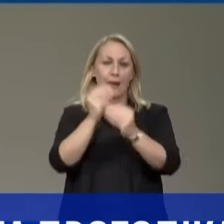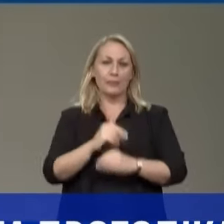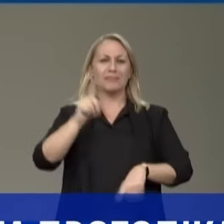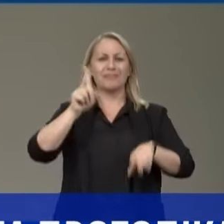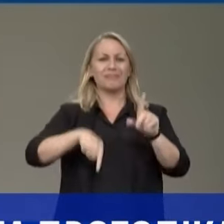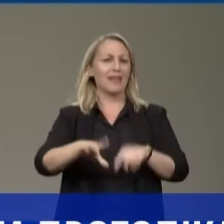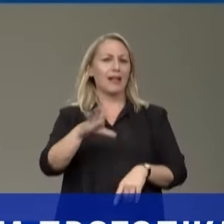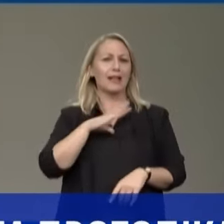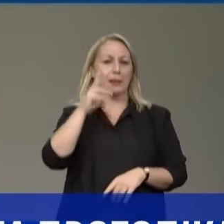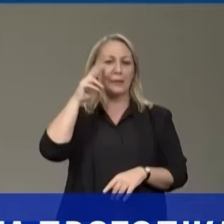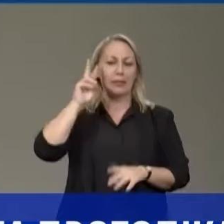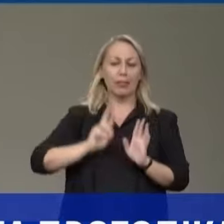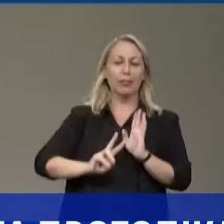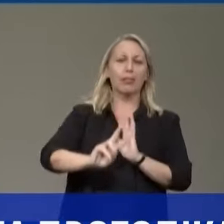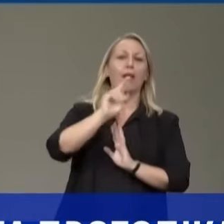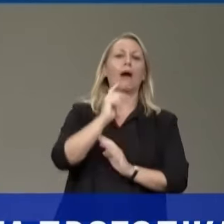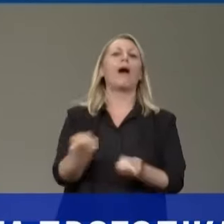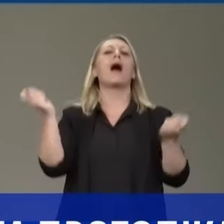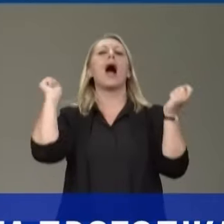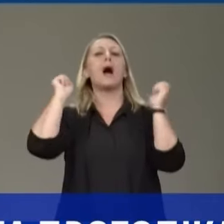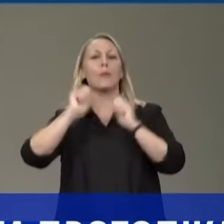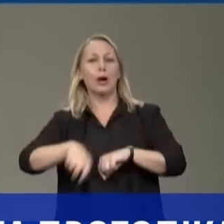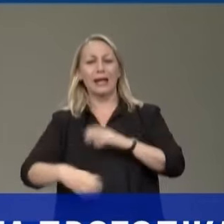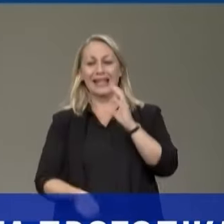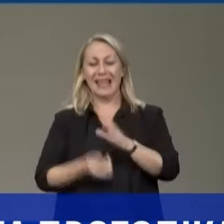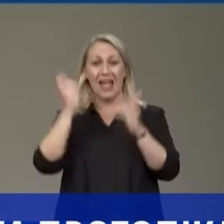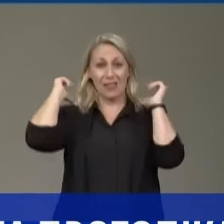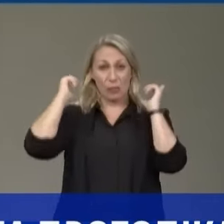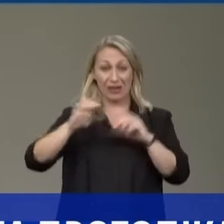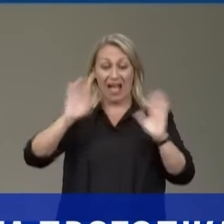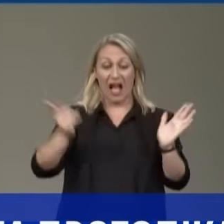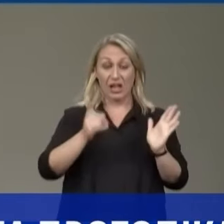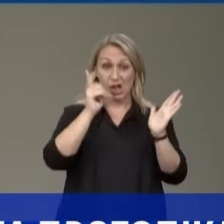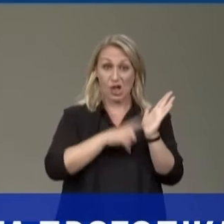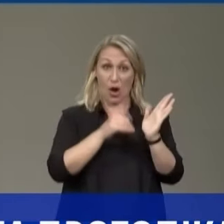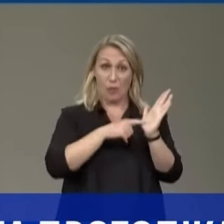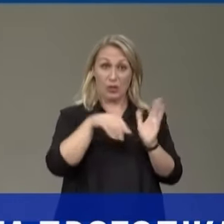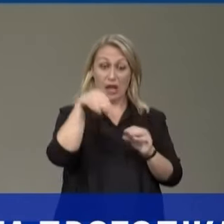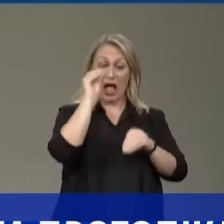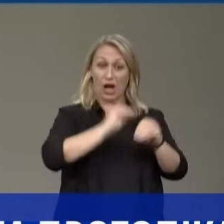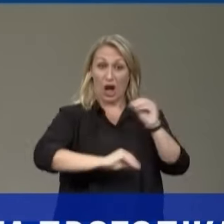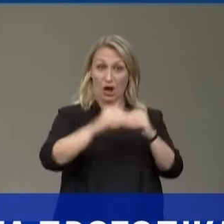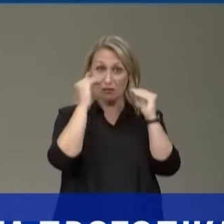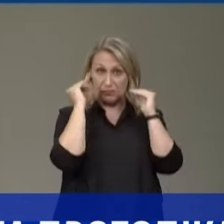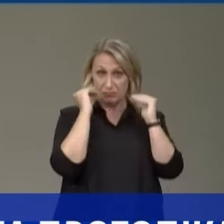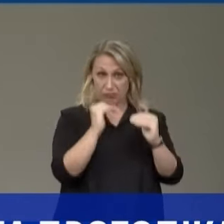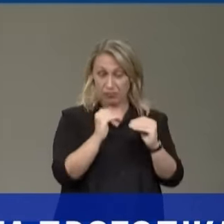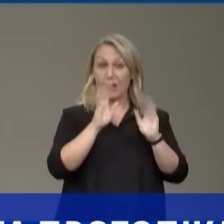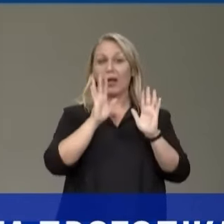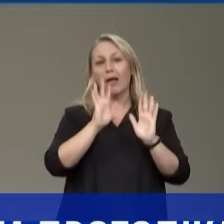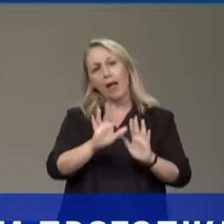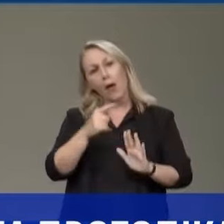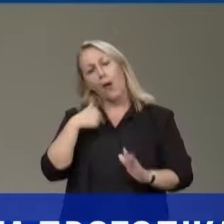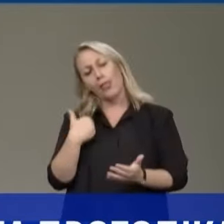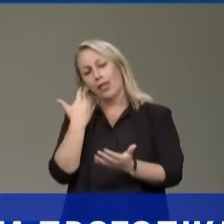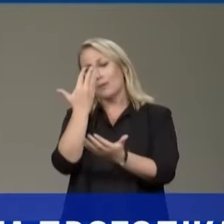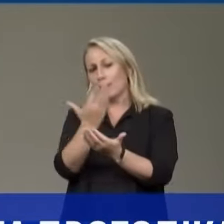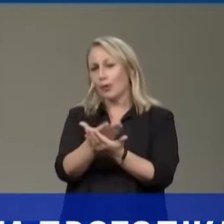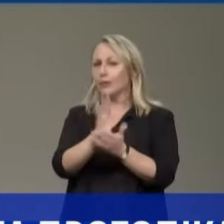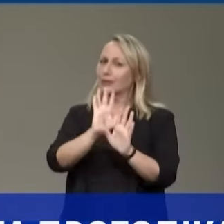προβλέπουν ότι η αυτοδυναμία στις επόμενες εκλογές με τον υφιστάμενο εκλογικό νόμο είναι άπιαστο όνειρο, θα συνιστούσα